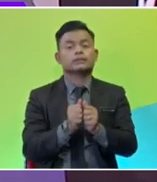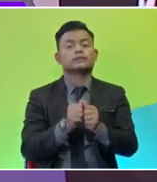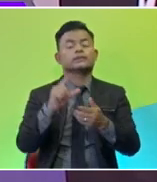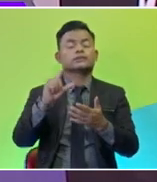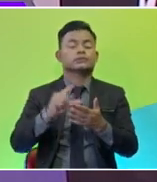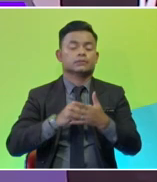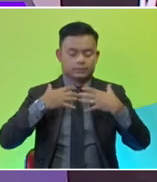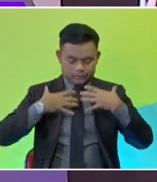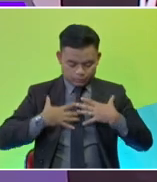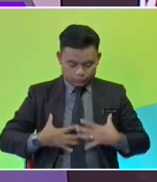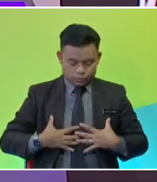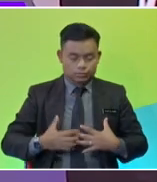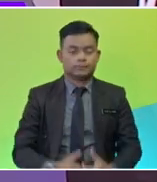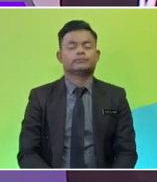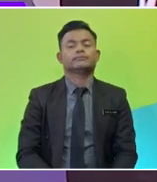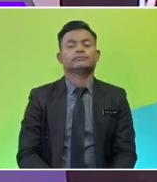seterusnya